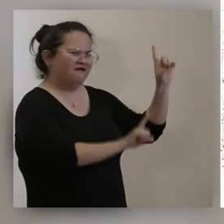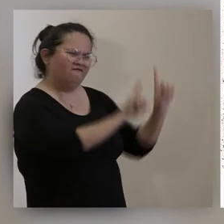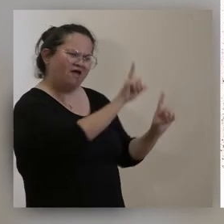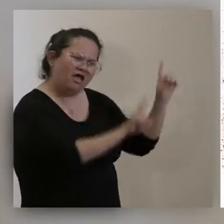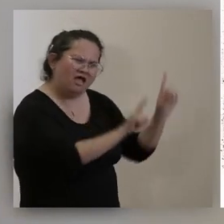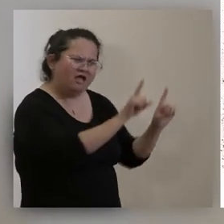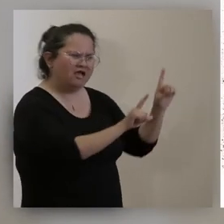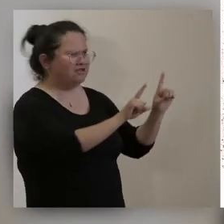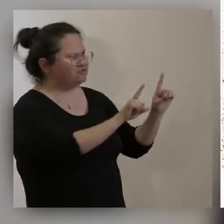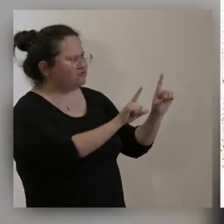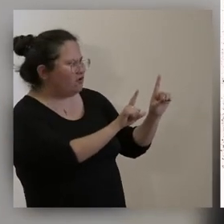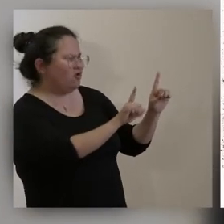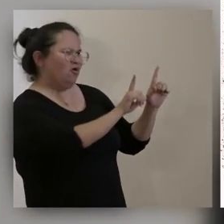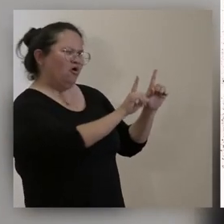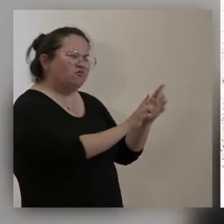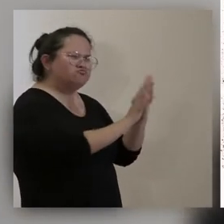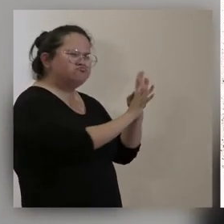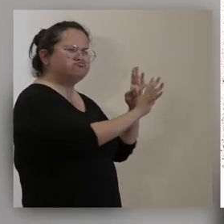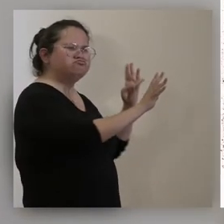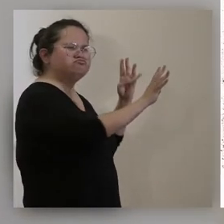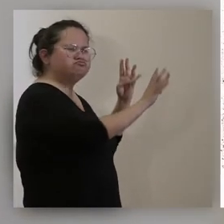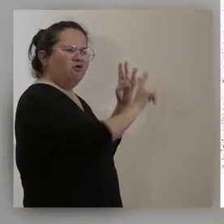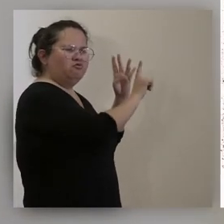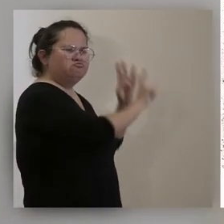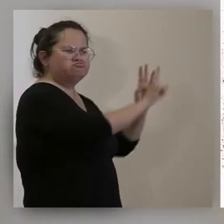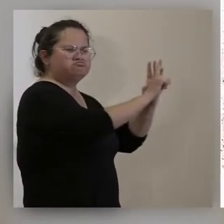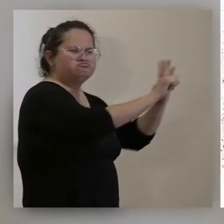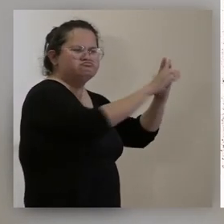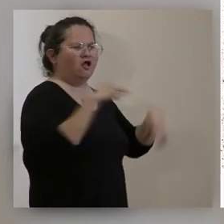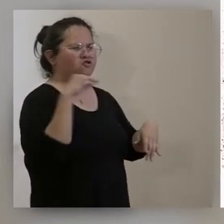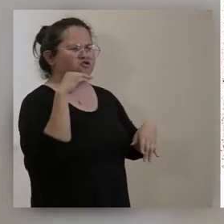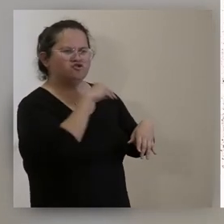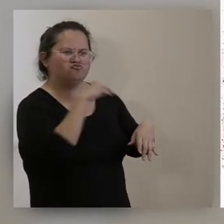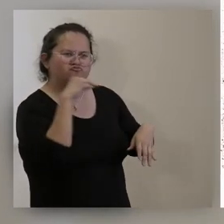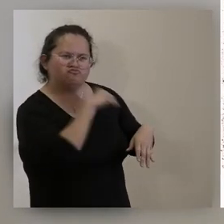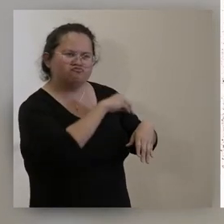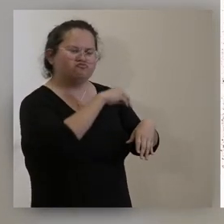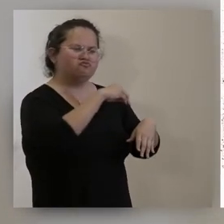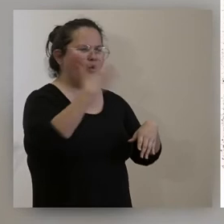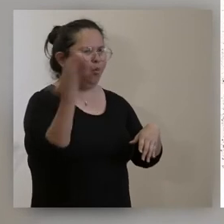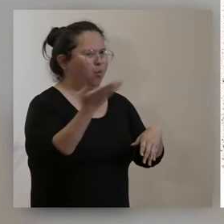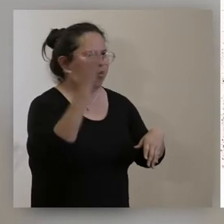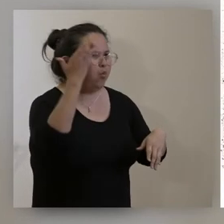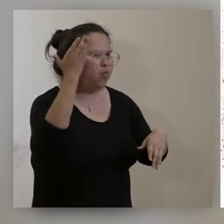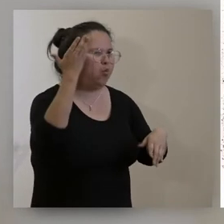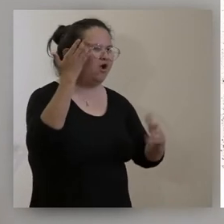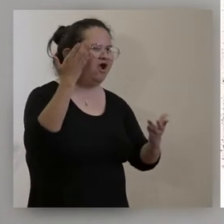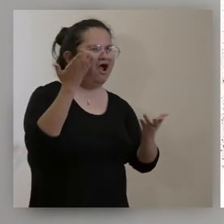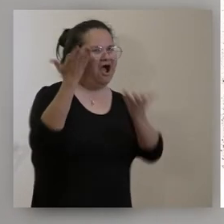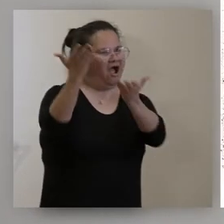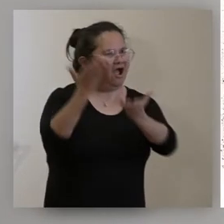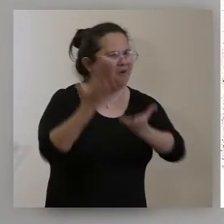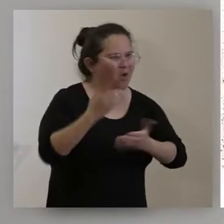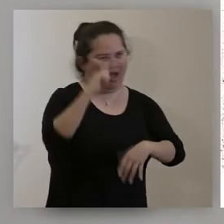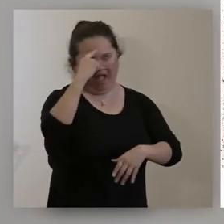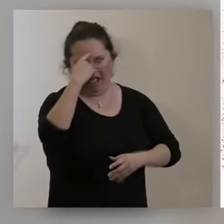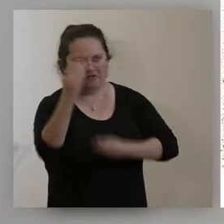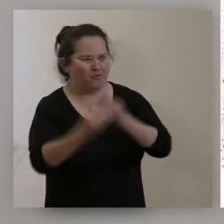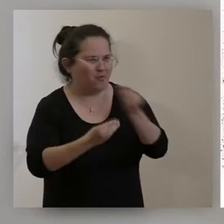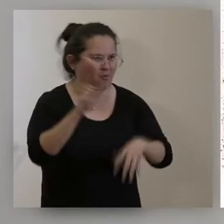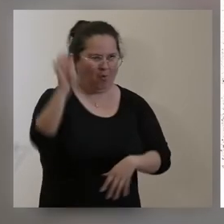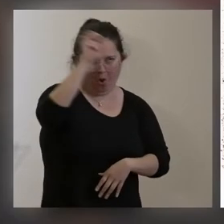verrait drapé dans un tissu magnifique venant d'Europe, venant d'Inde. Non, non, il est au